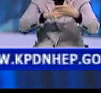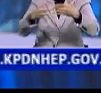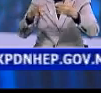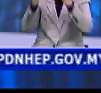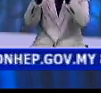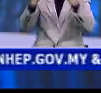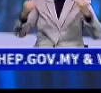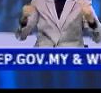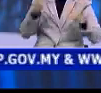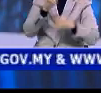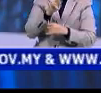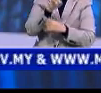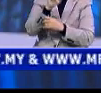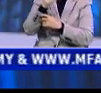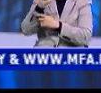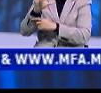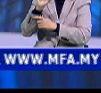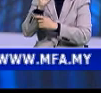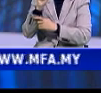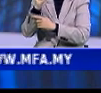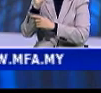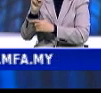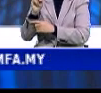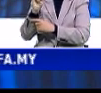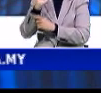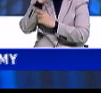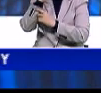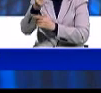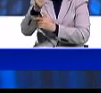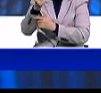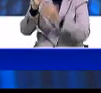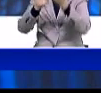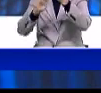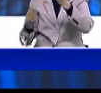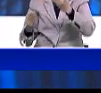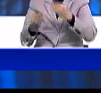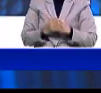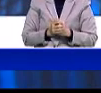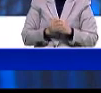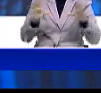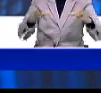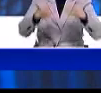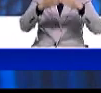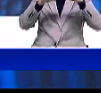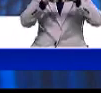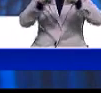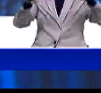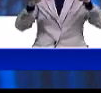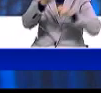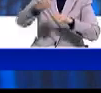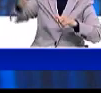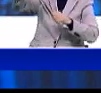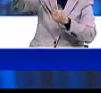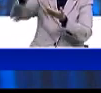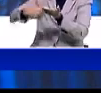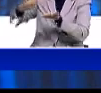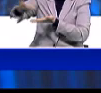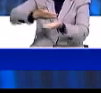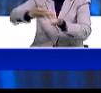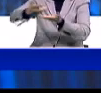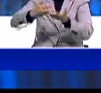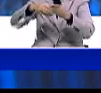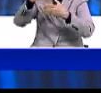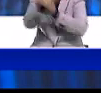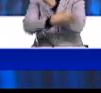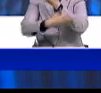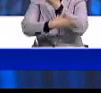di Istana Nurul Iman Bandar Seri Begawan esok. Rundingan tersebut ialah platform peringkat tertinggi bagi perbincangan dua hala, hal